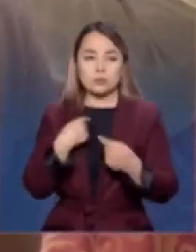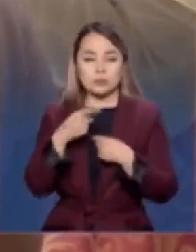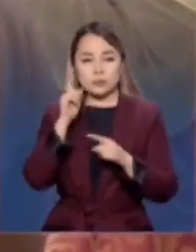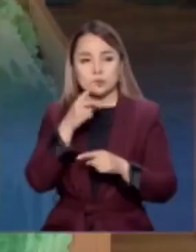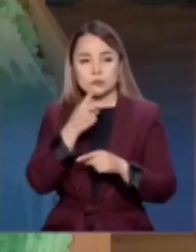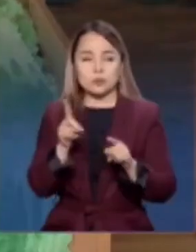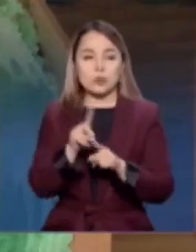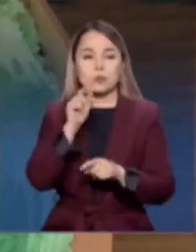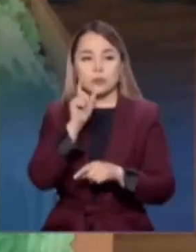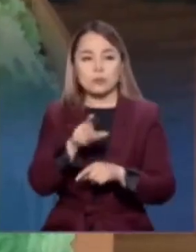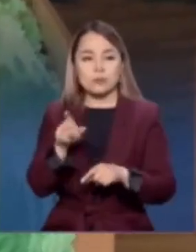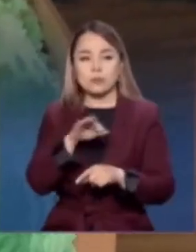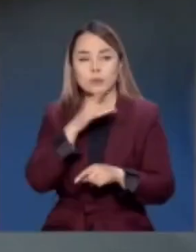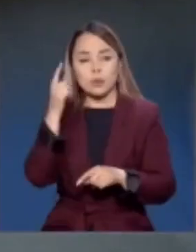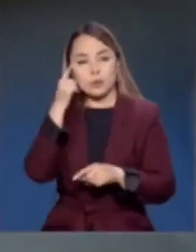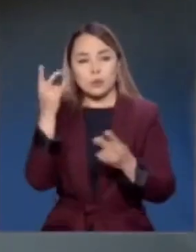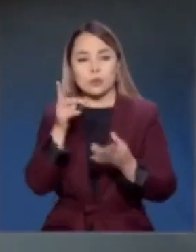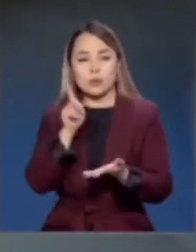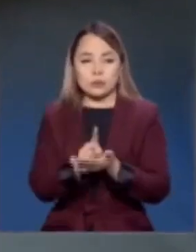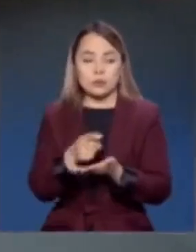түсінеді. Ер азамат біраз ойласа екен деймін.